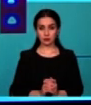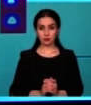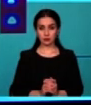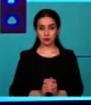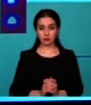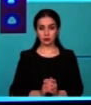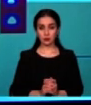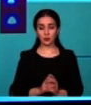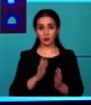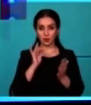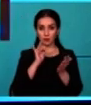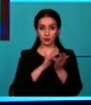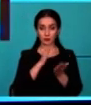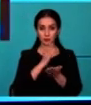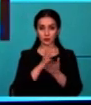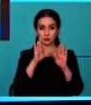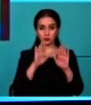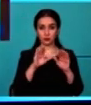Яңгелейміз. Мана марказда жойлашты.